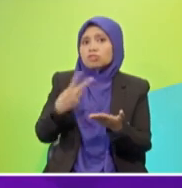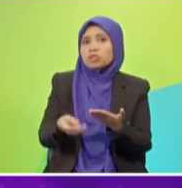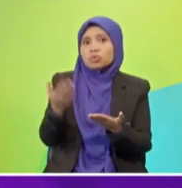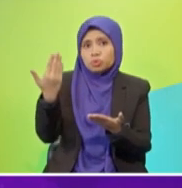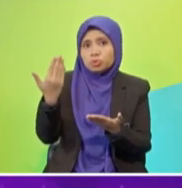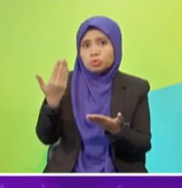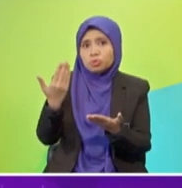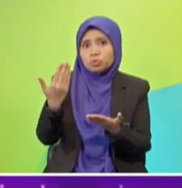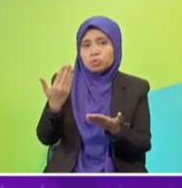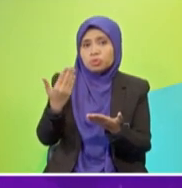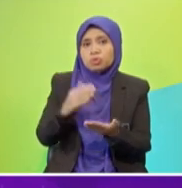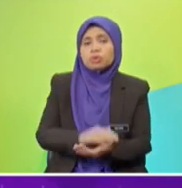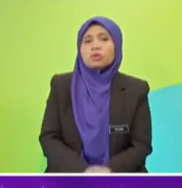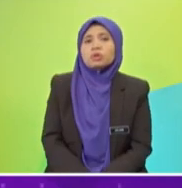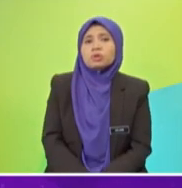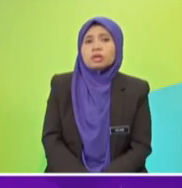Adik Irina